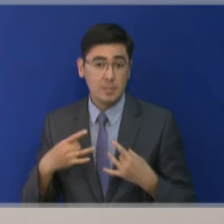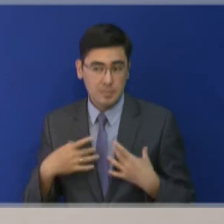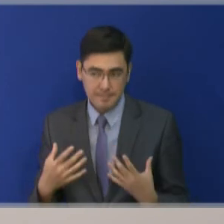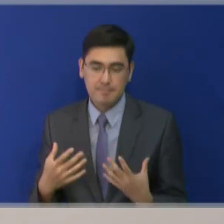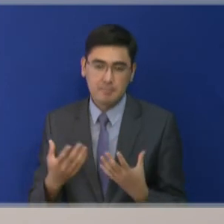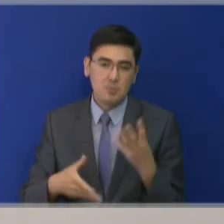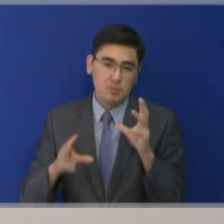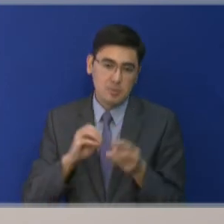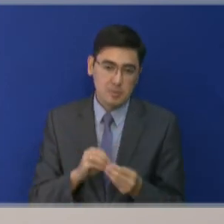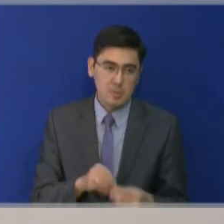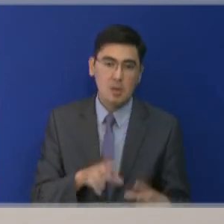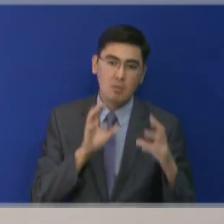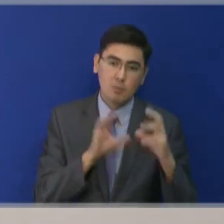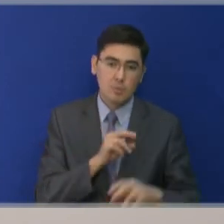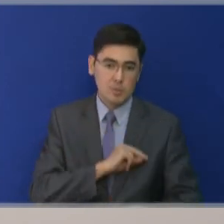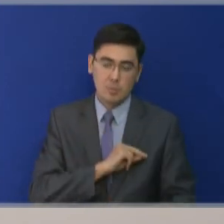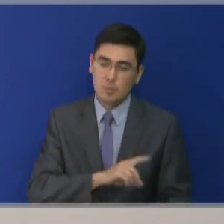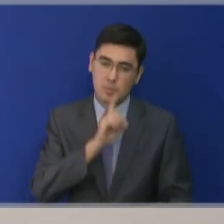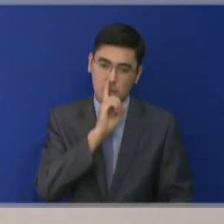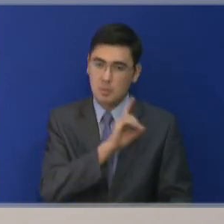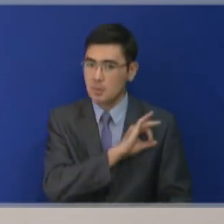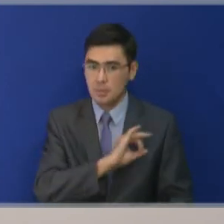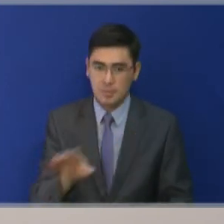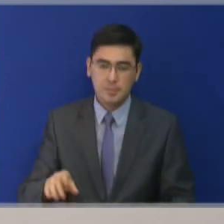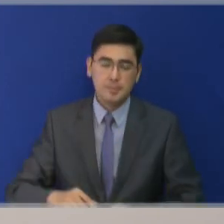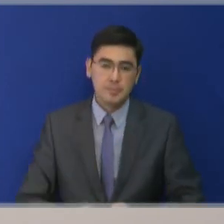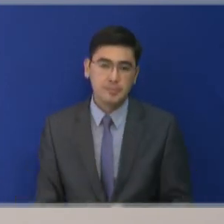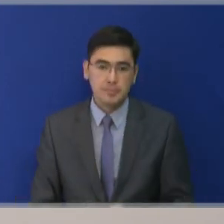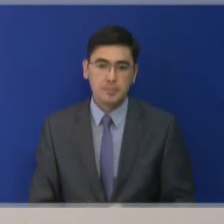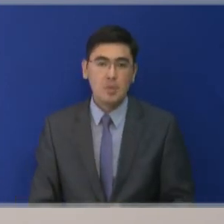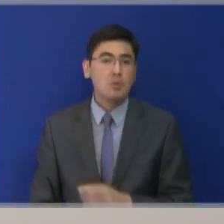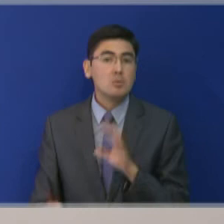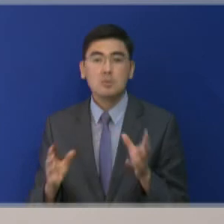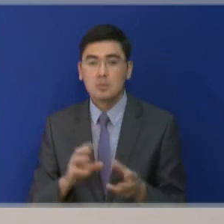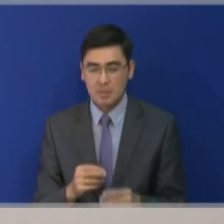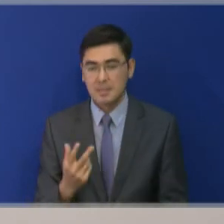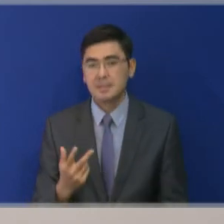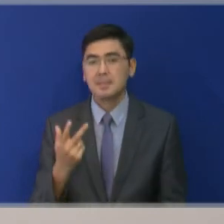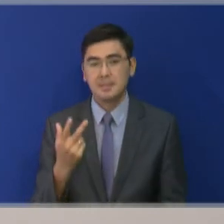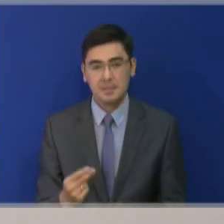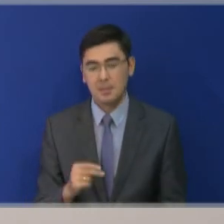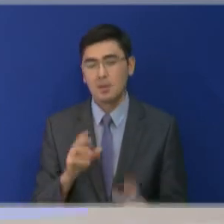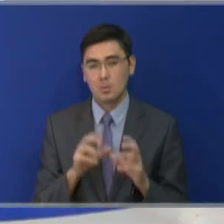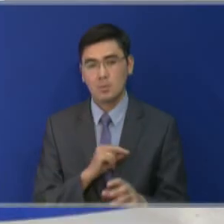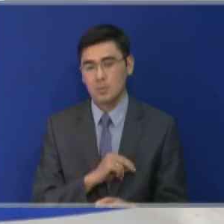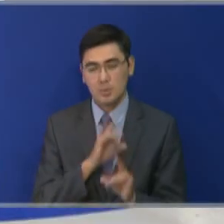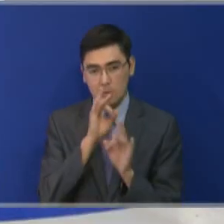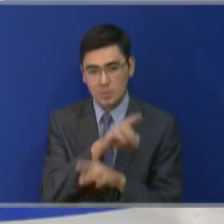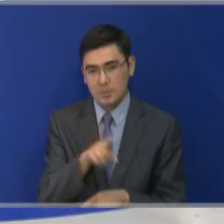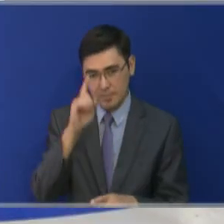байланысты қоғамдық көлік демалыс және мереке күндері жұмыс істемейтіні белгілі. Осылайша 3 күн автобус болмайды.